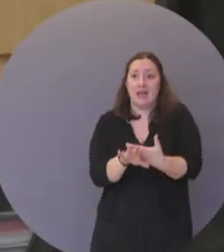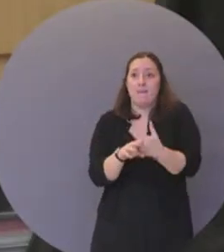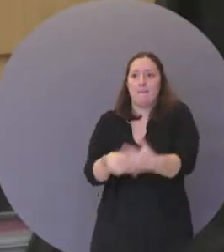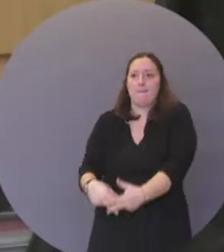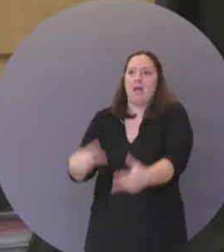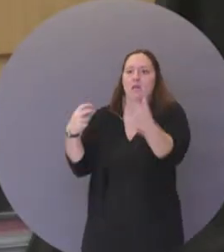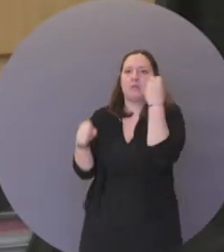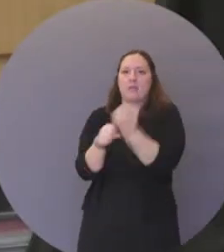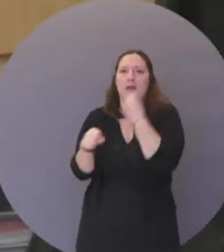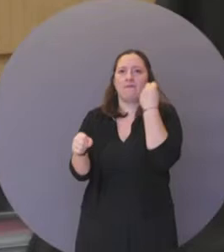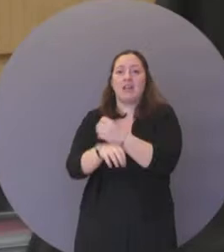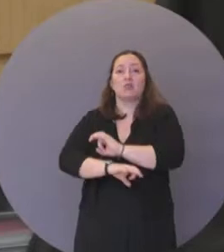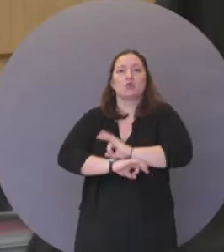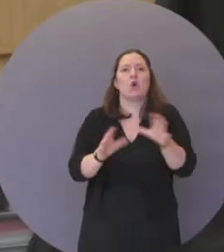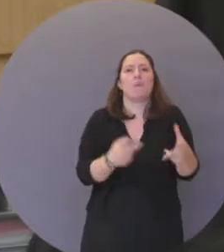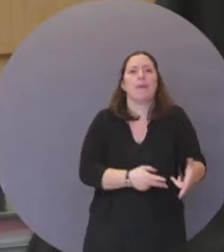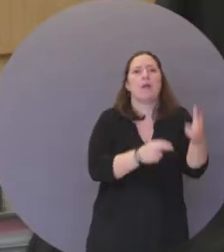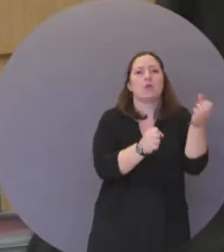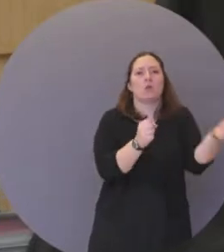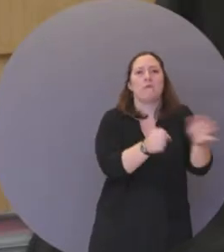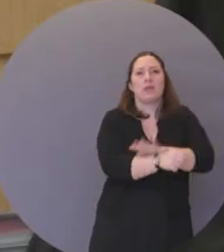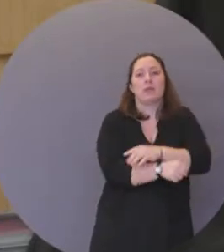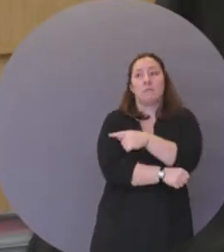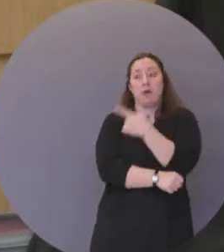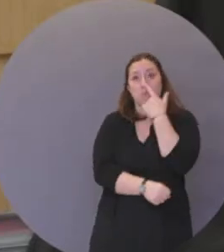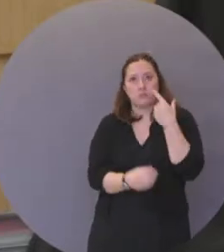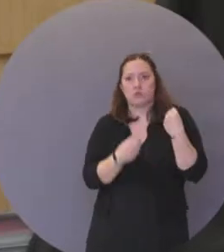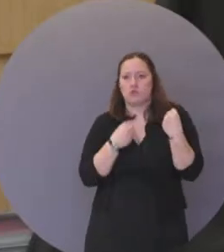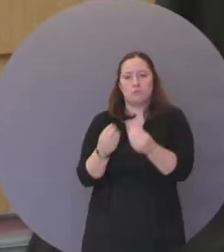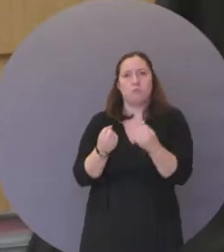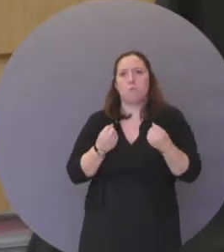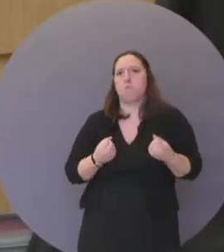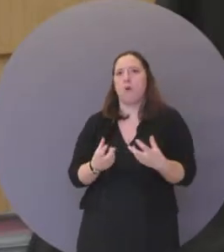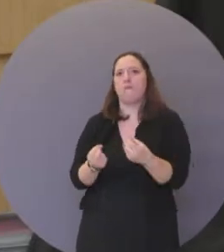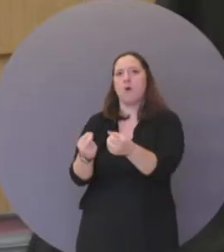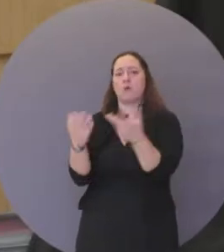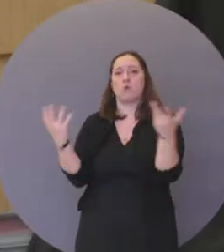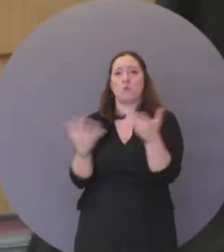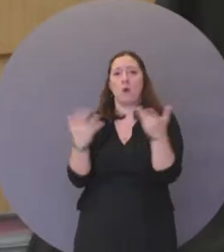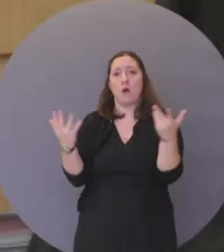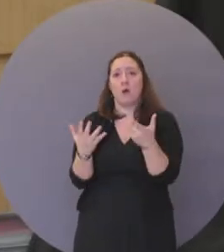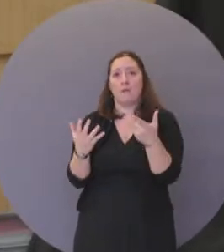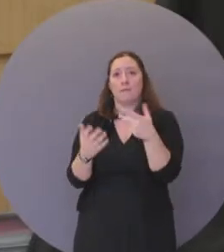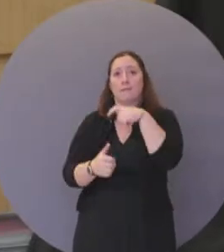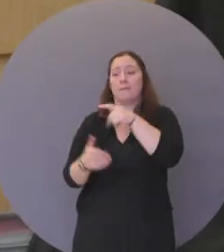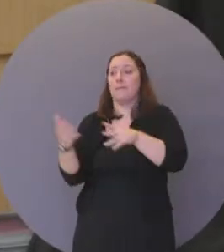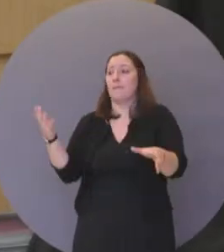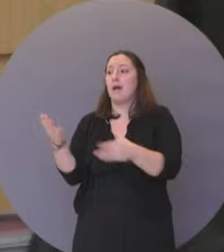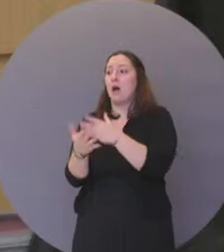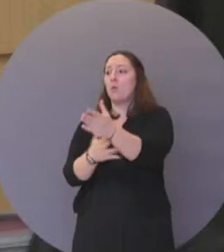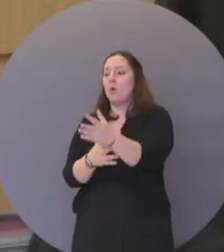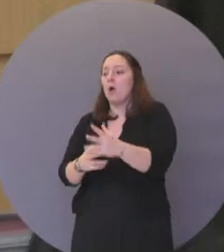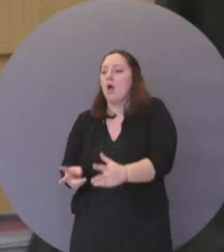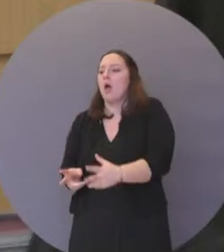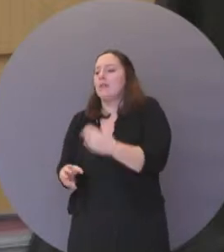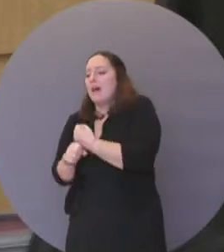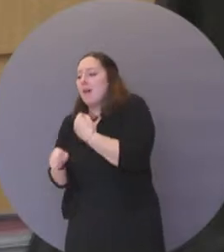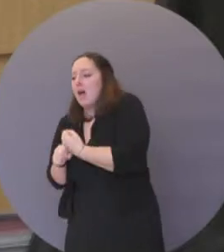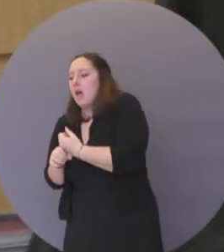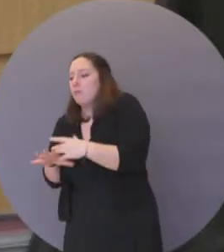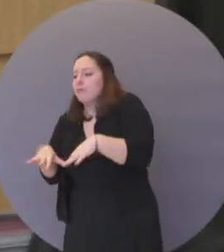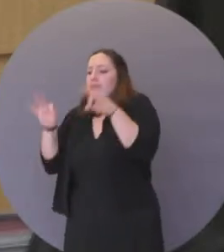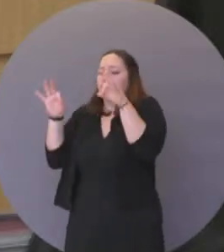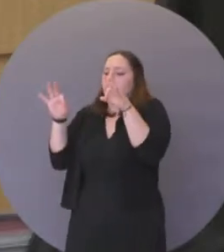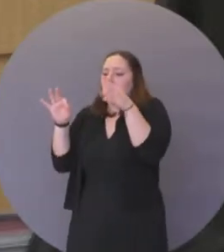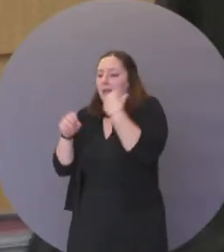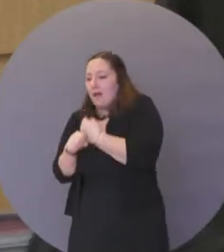hors confinement du covid ont eu pour effet média de sanctionner les parcours fractionnés avec des baisses